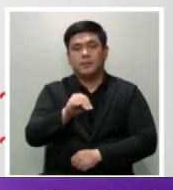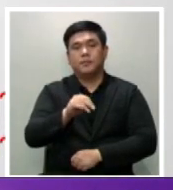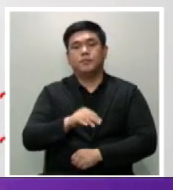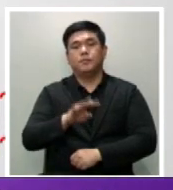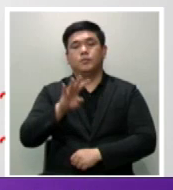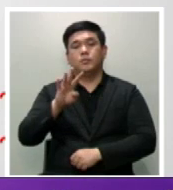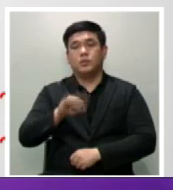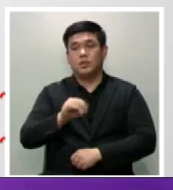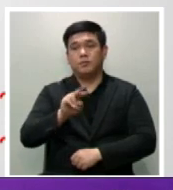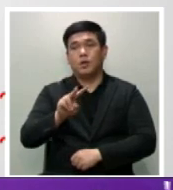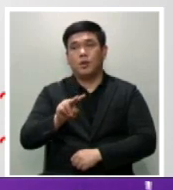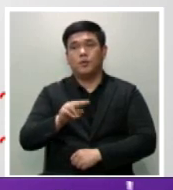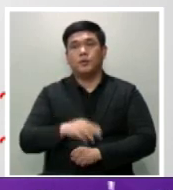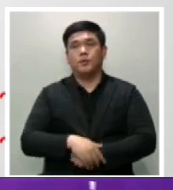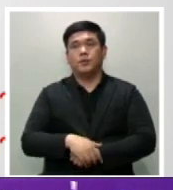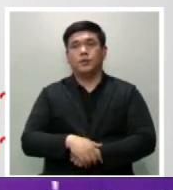242